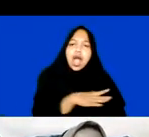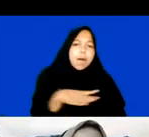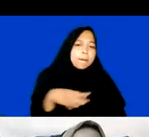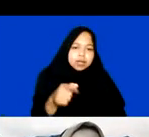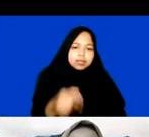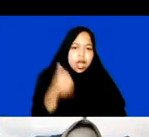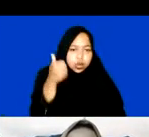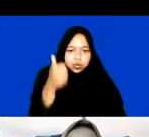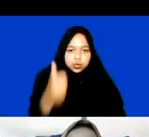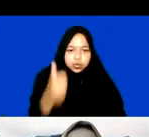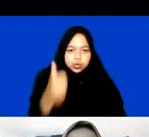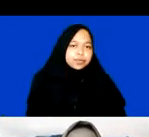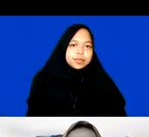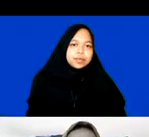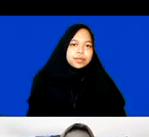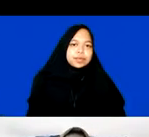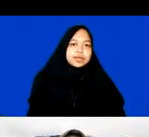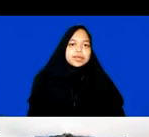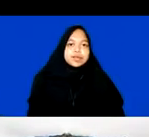gitu loh. Jadi udah, dia nggak akan bisa